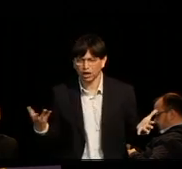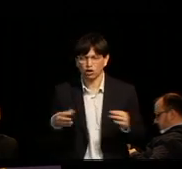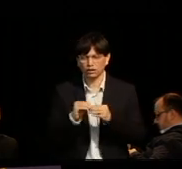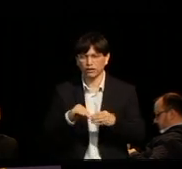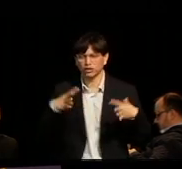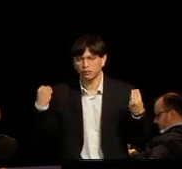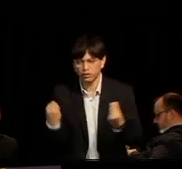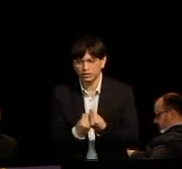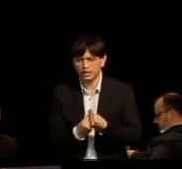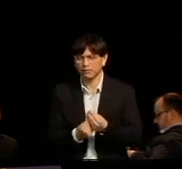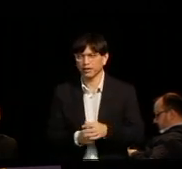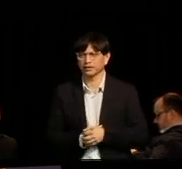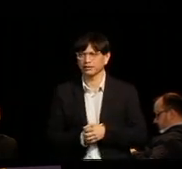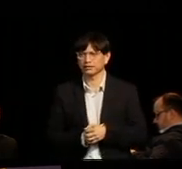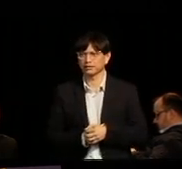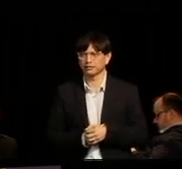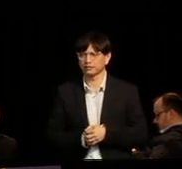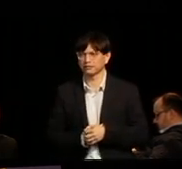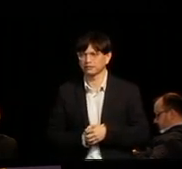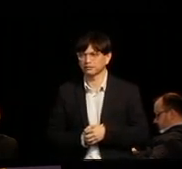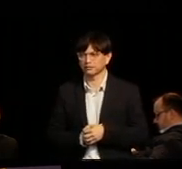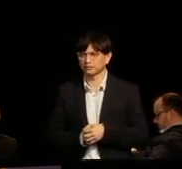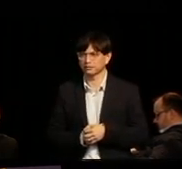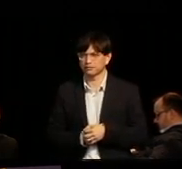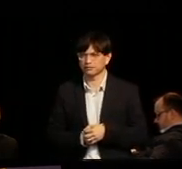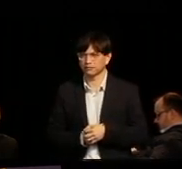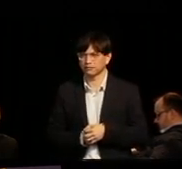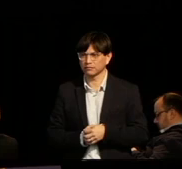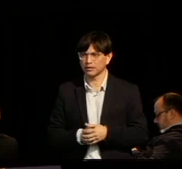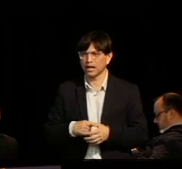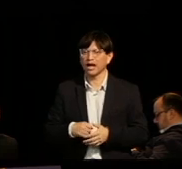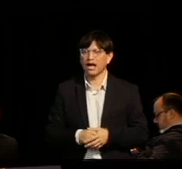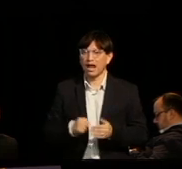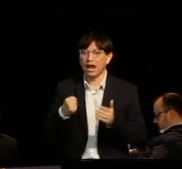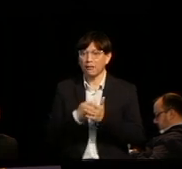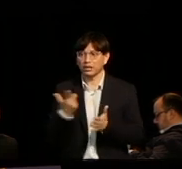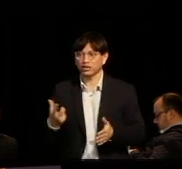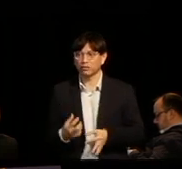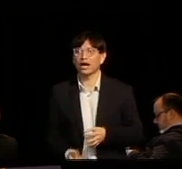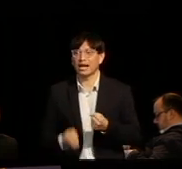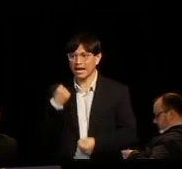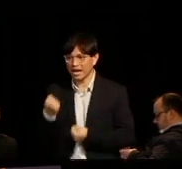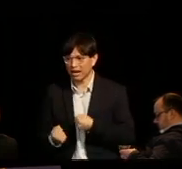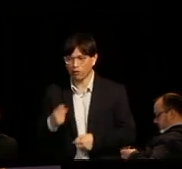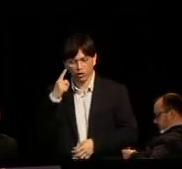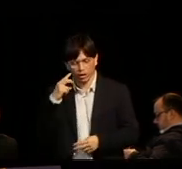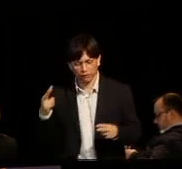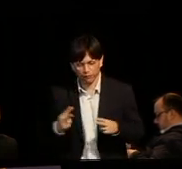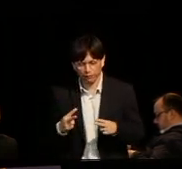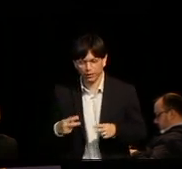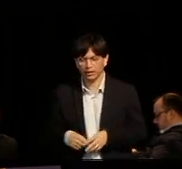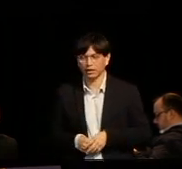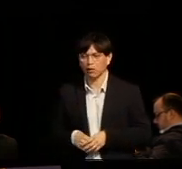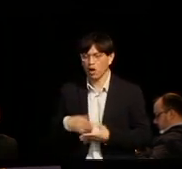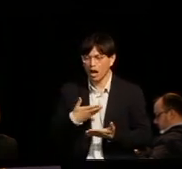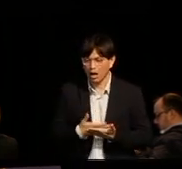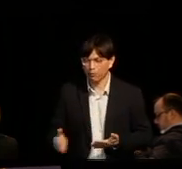insieme facendo sempre tesoro del fatto che la principale dinamica che viviamo negli incontri di catechesi è la proposta della